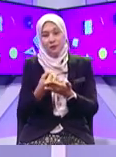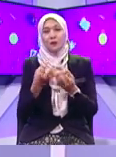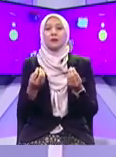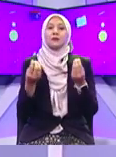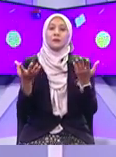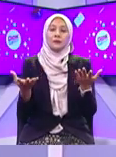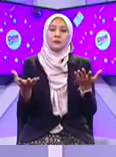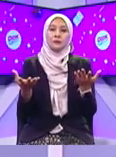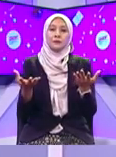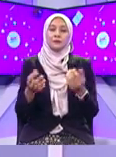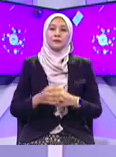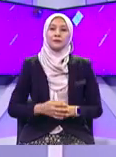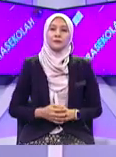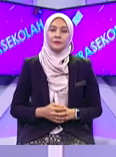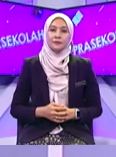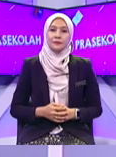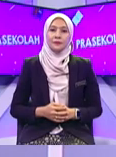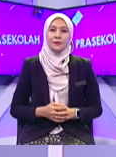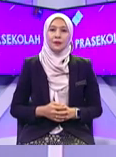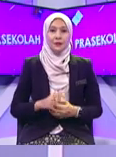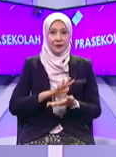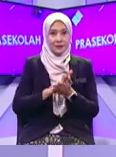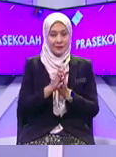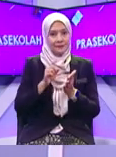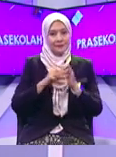ini masih inilah salah satu ayat